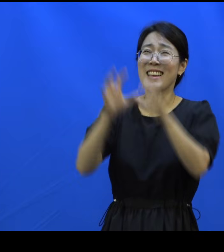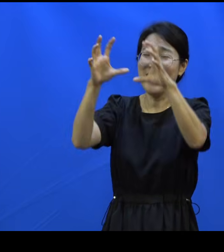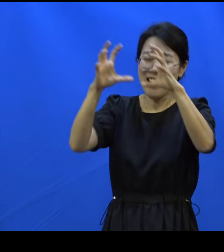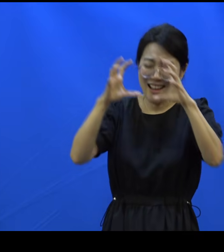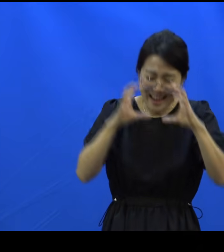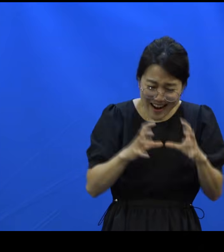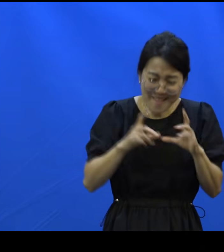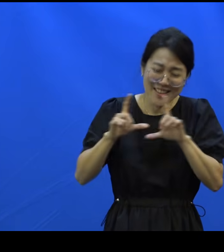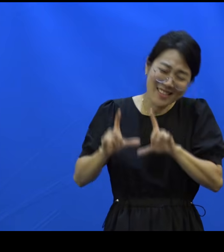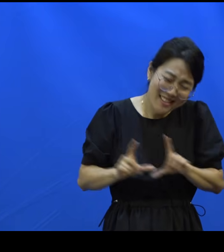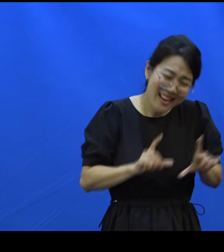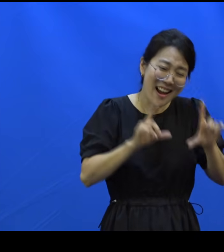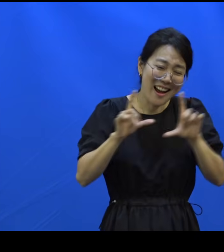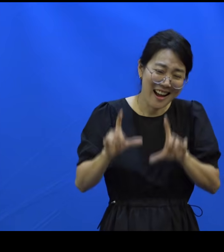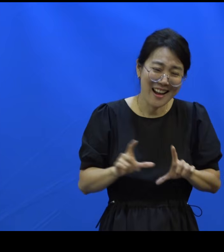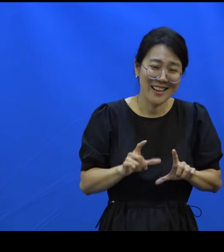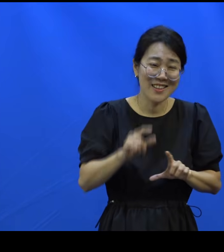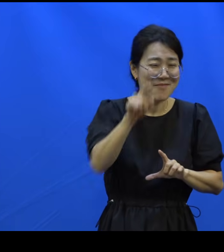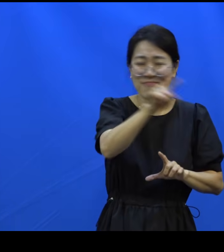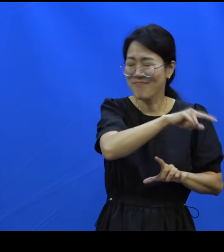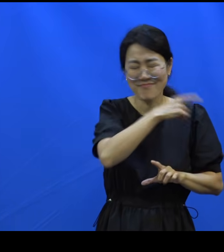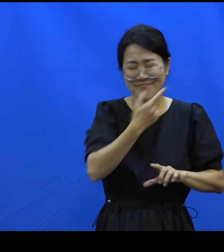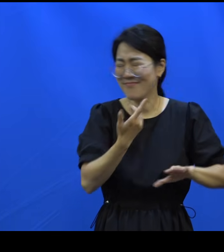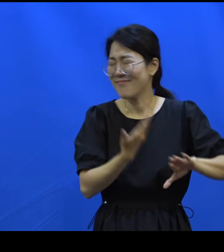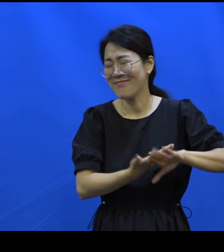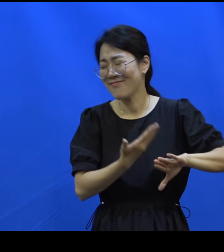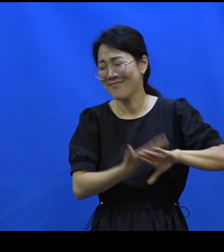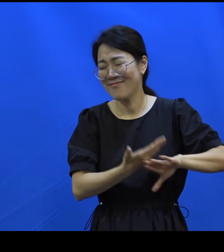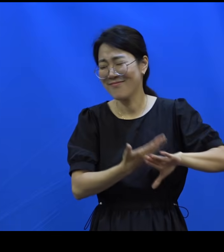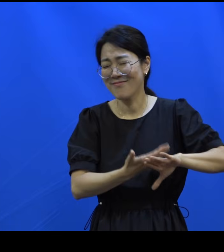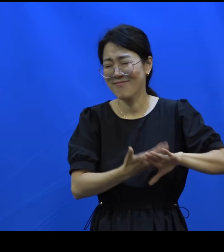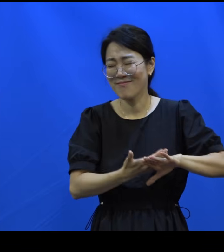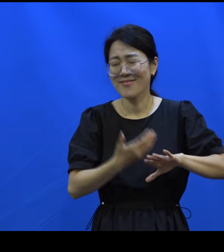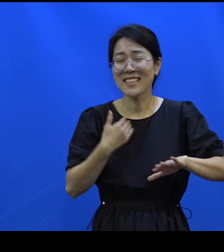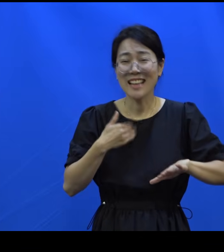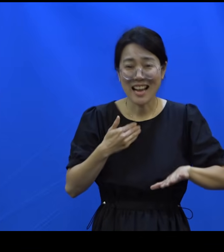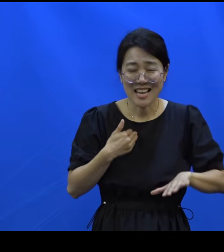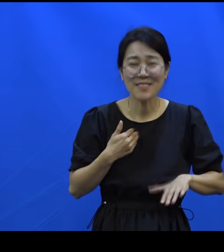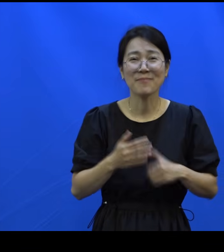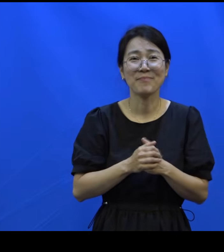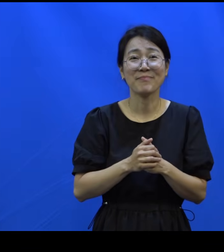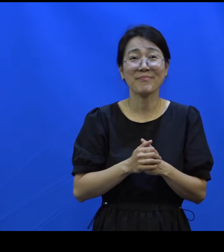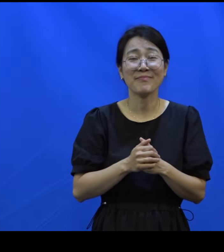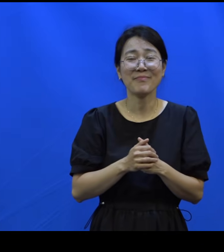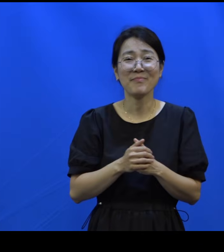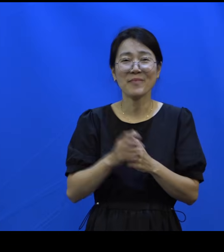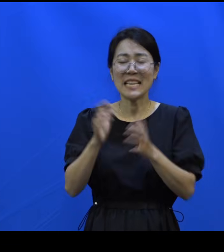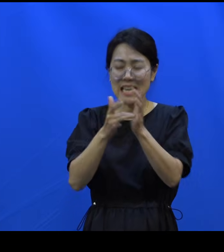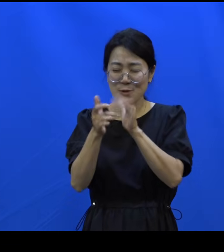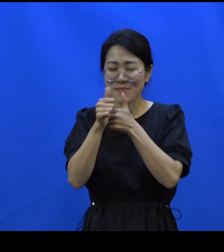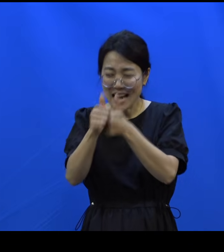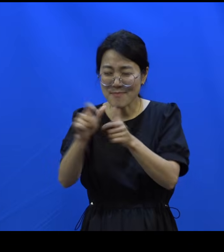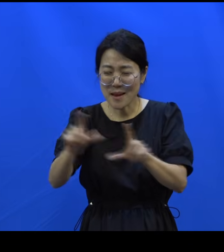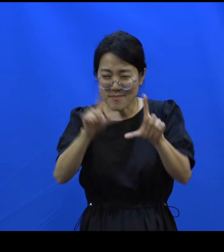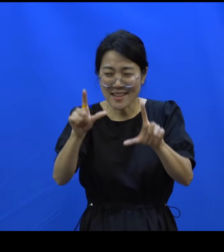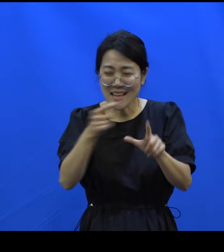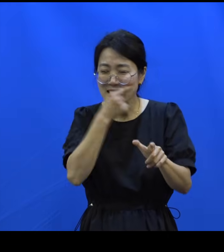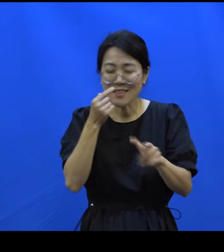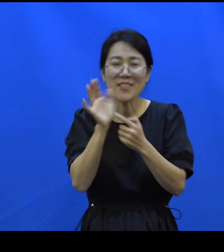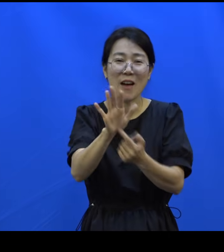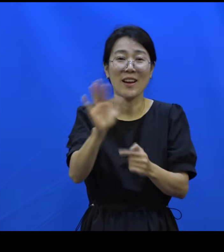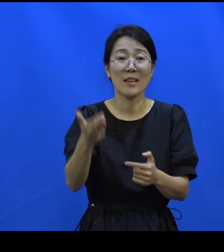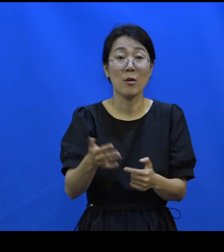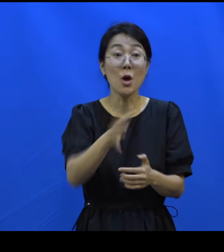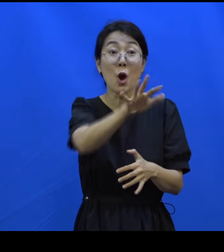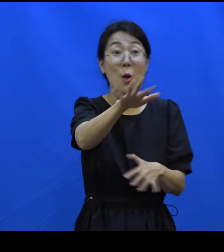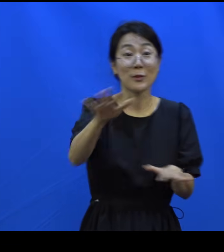세상 속에 다른 삶의 방식과 태도를 보여야 합니다. 여러분, 조폭세계에 가보세요. 그들만의 의리가 있어요.